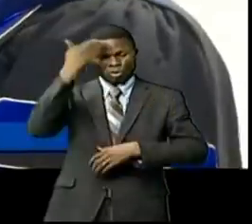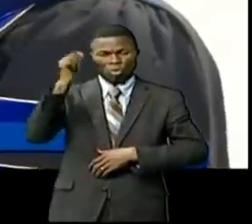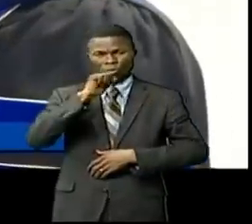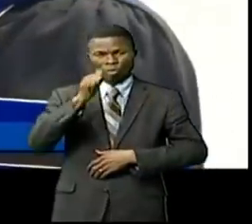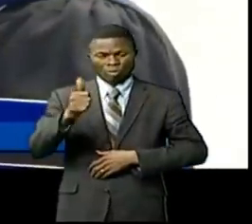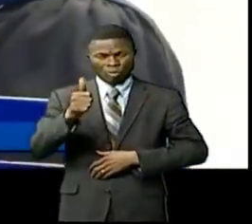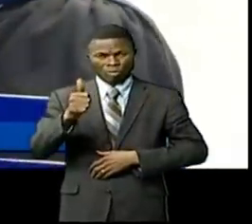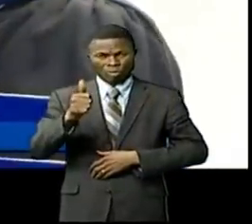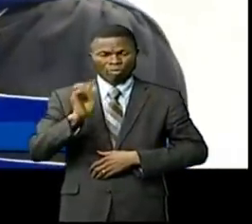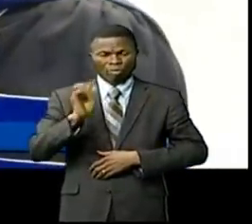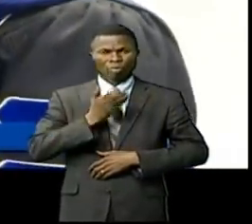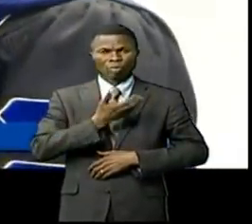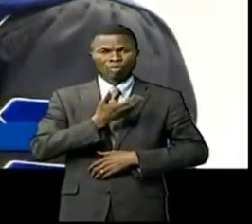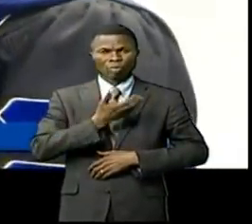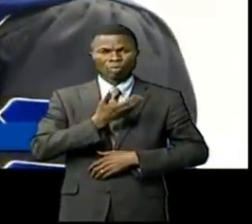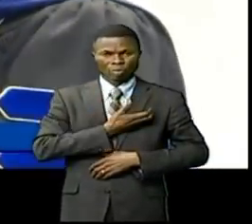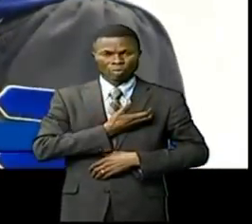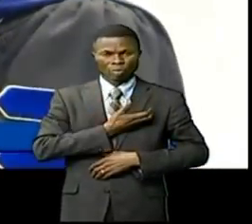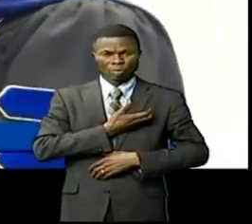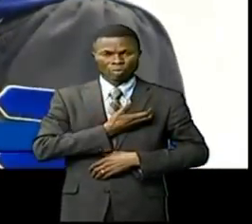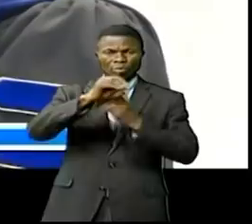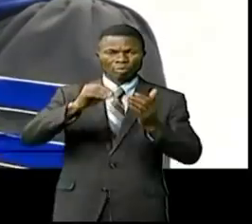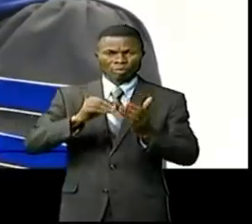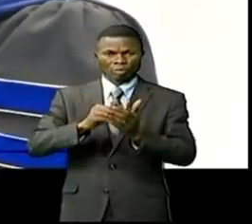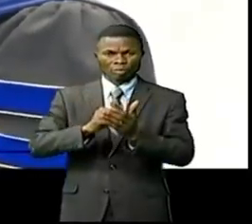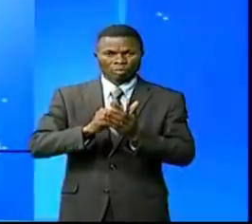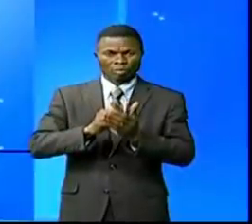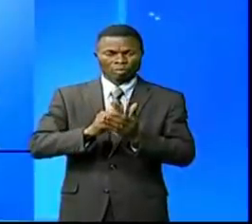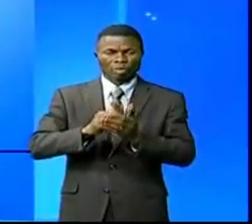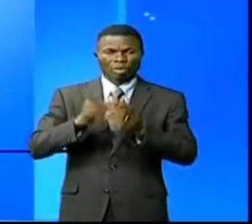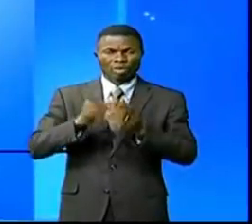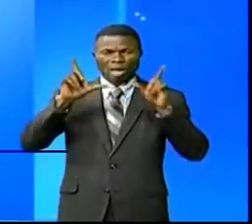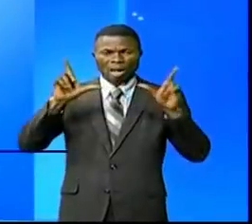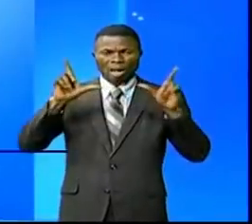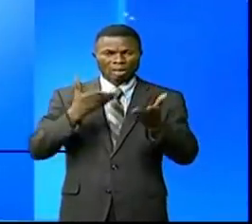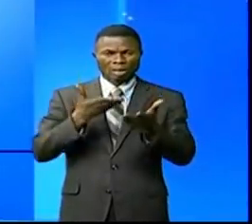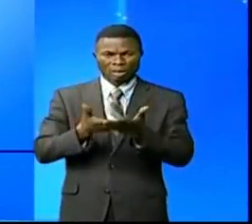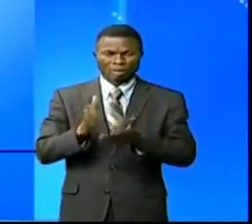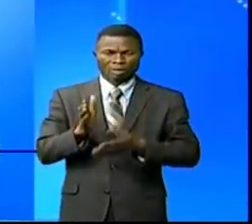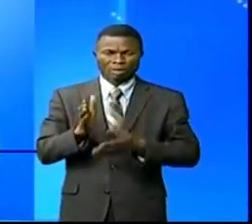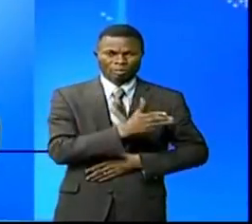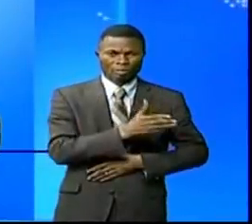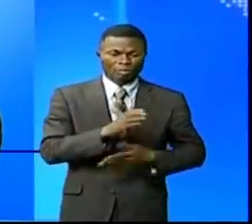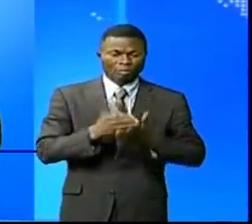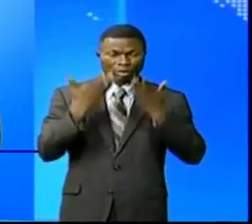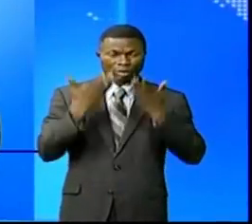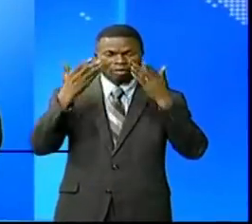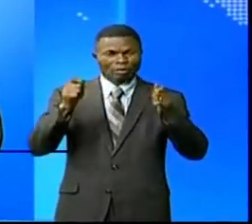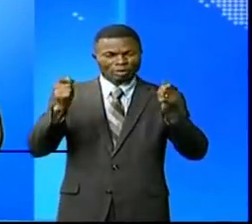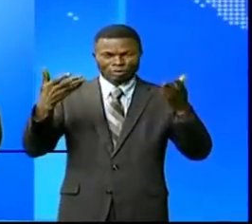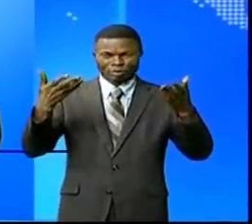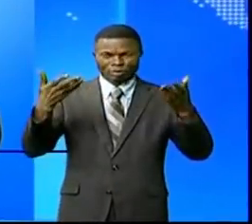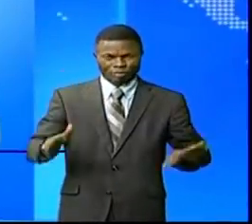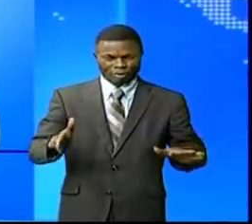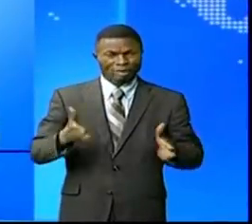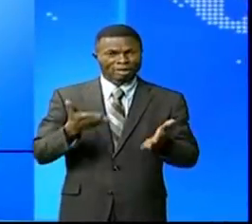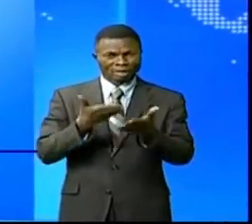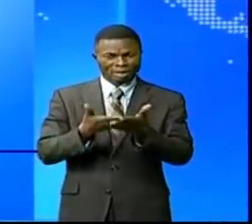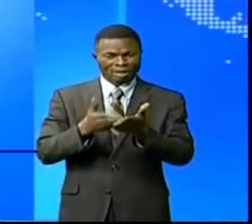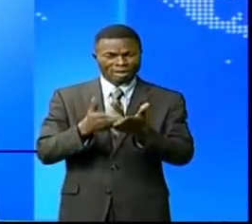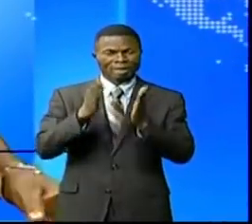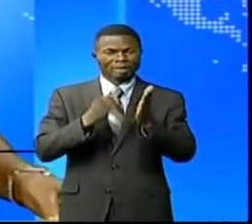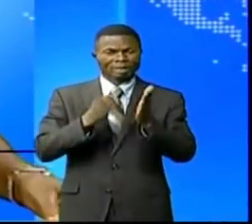notre centre de langue. Voilà, ça sera donc la fin de